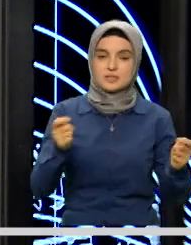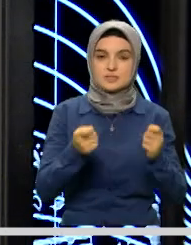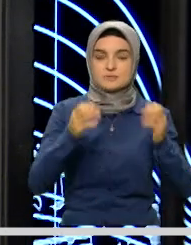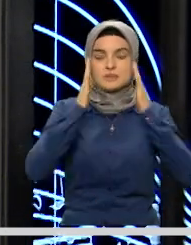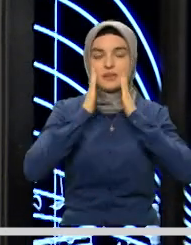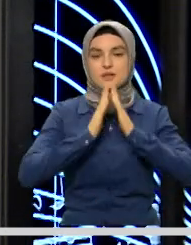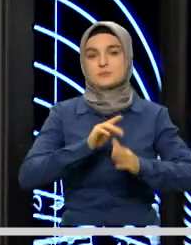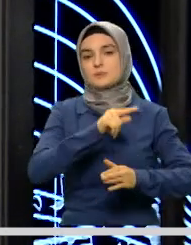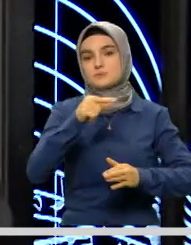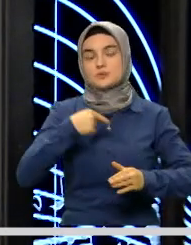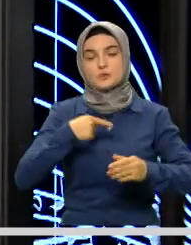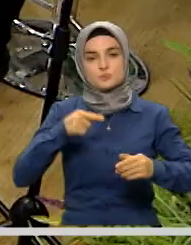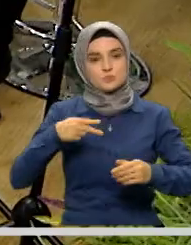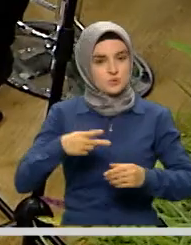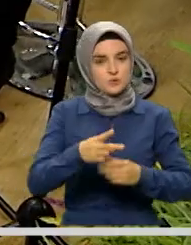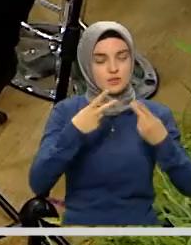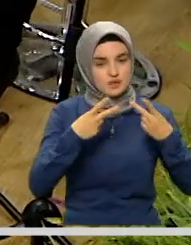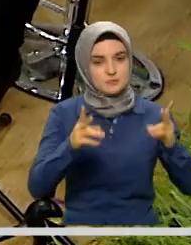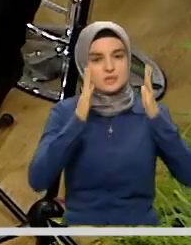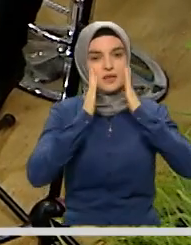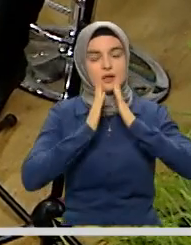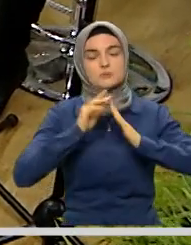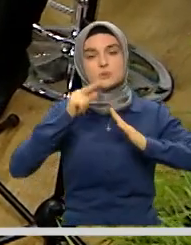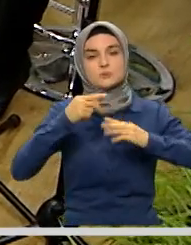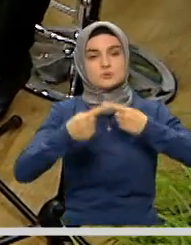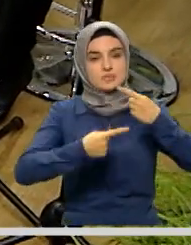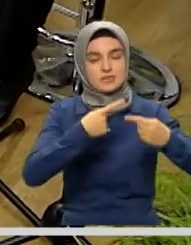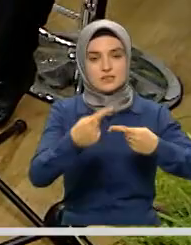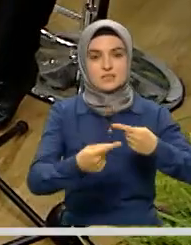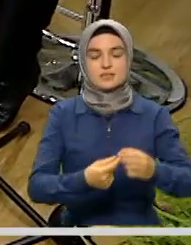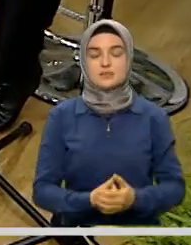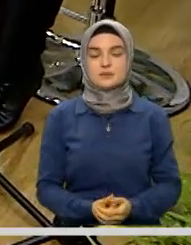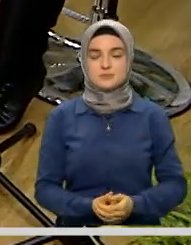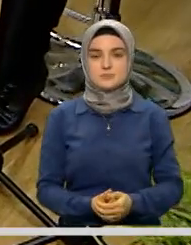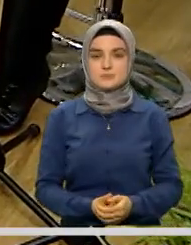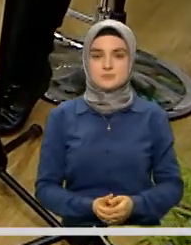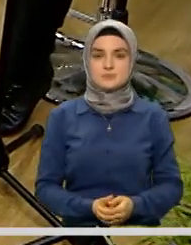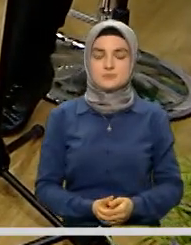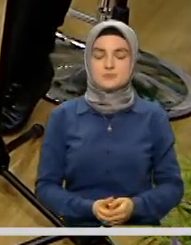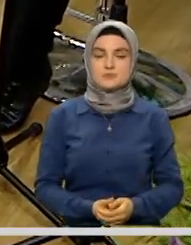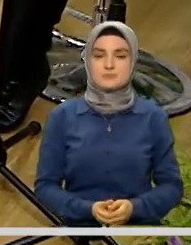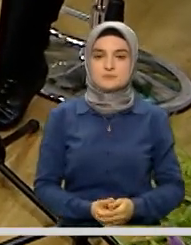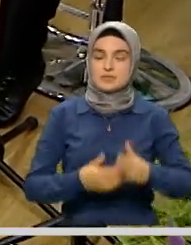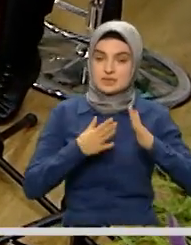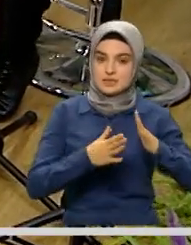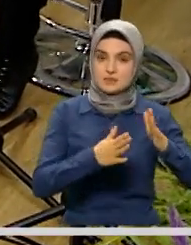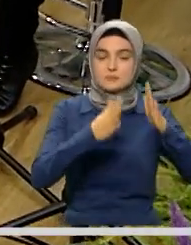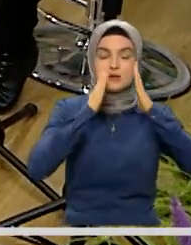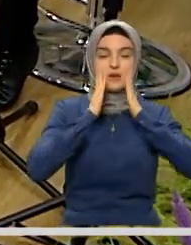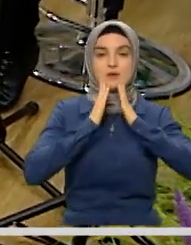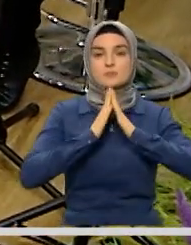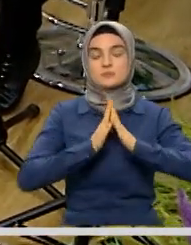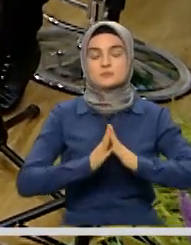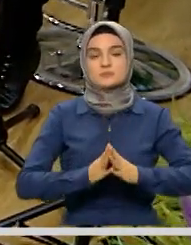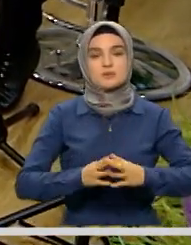bize bu yolları açmış. Hamdolsun bu geleneği, bu kadim geleneği sürdürme yolunda biz de hamdolsun bir